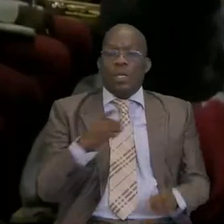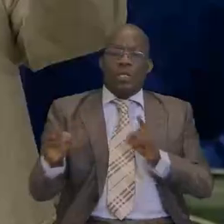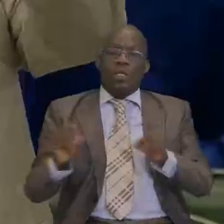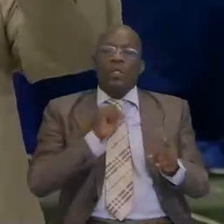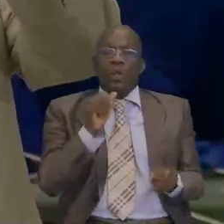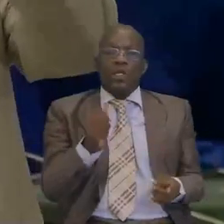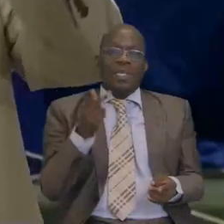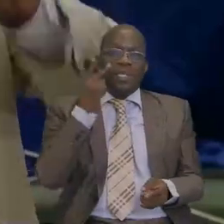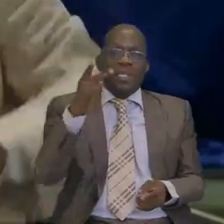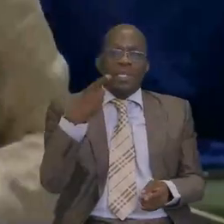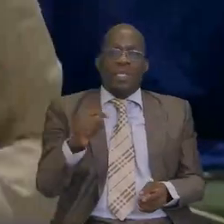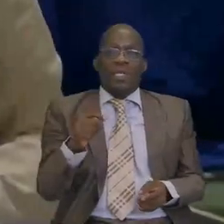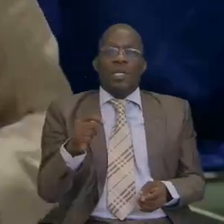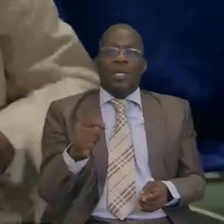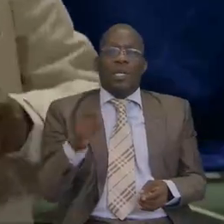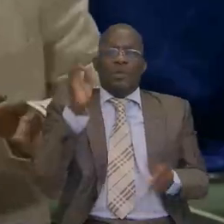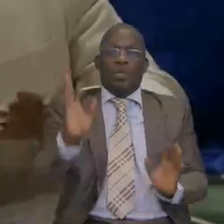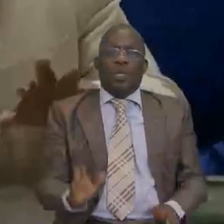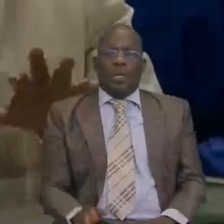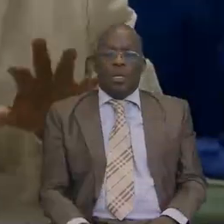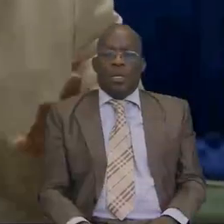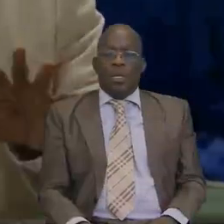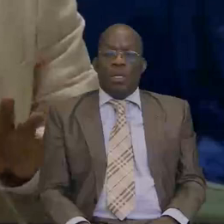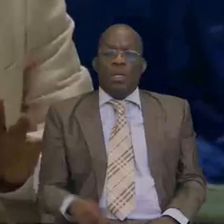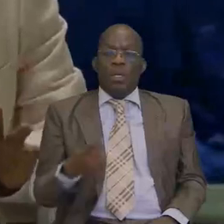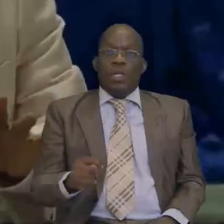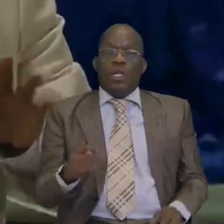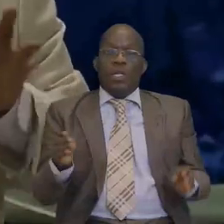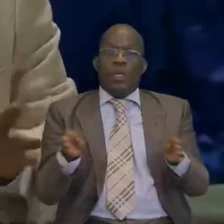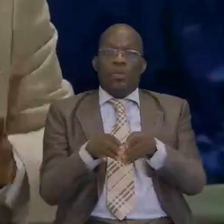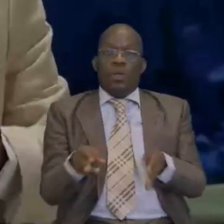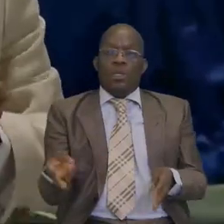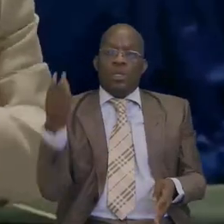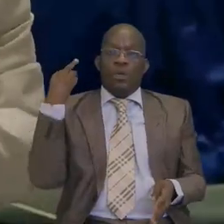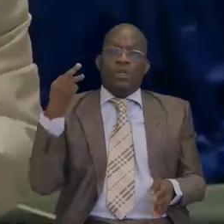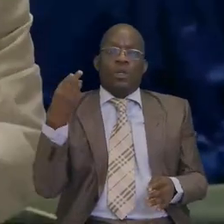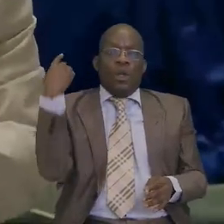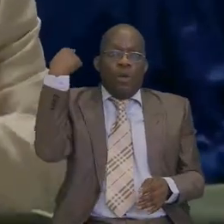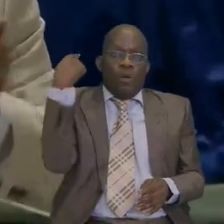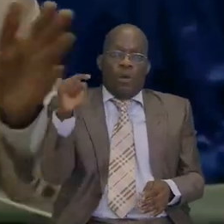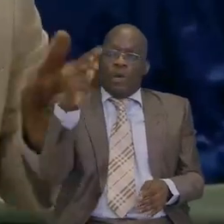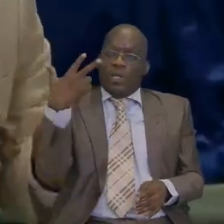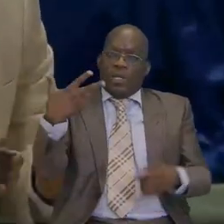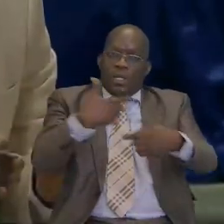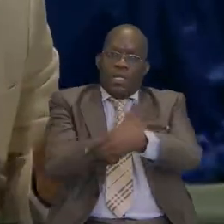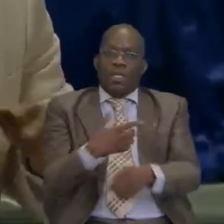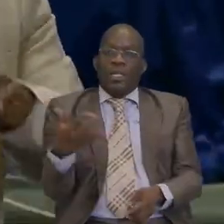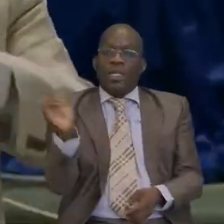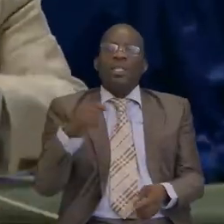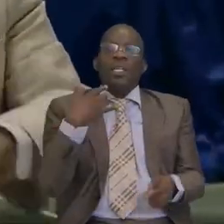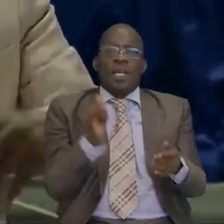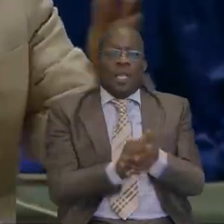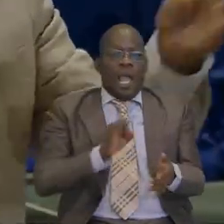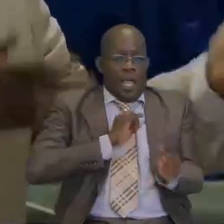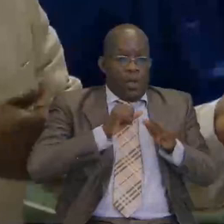Notre prédicateur, pendant 3 jours, qui devait durer 3 jours, il n'est pas venu. Le premier jour était tellement bon, ils ont dit de continuer le